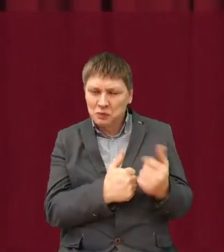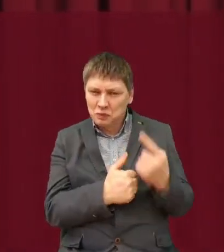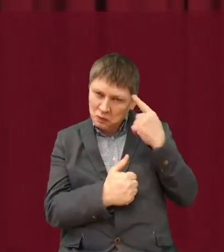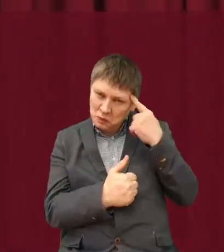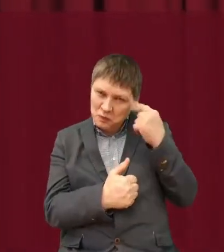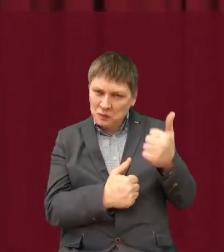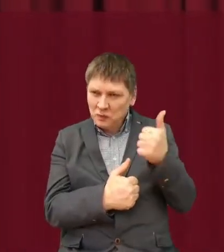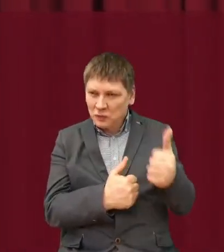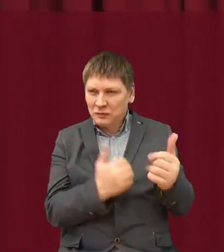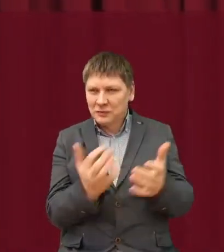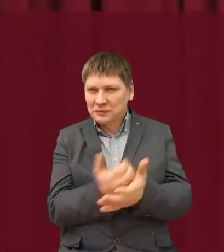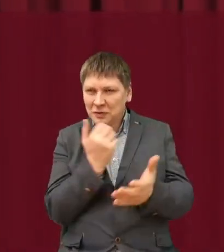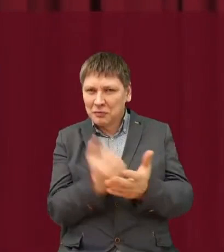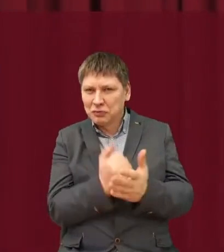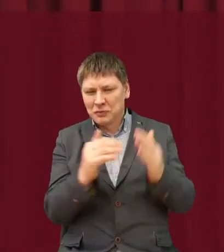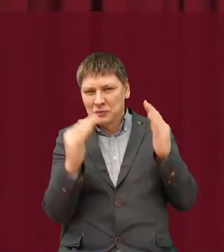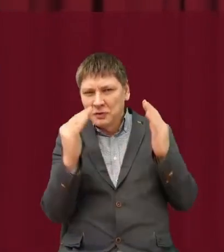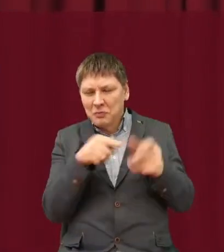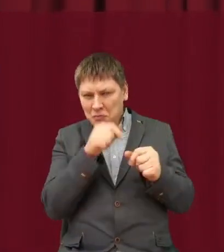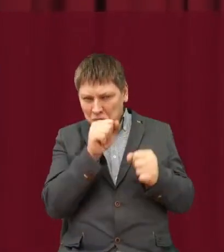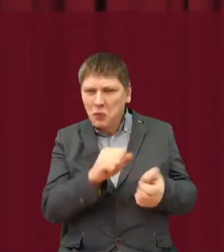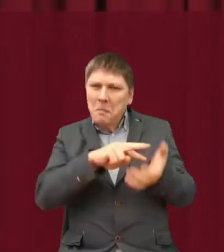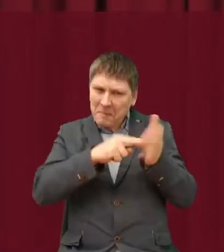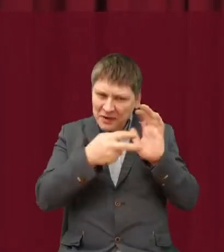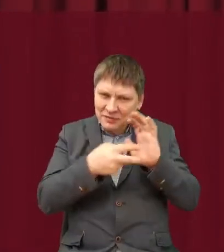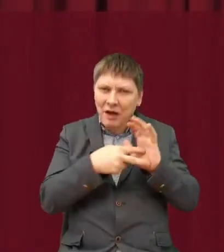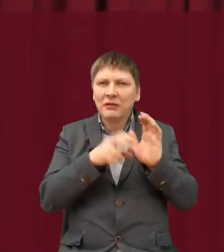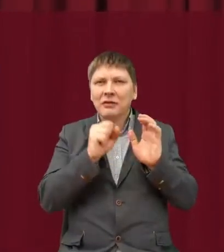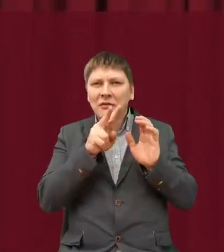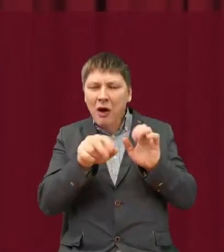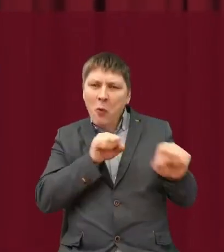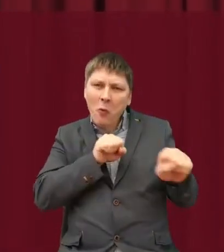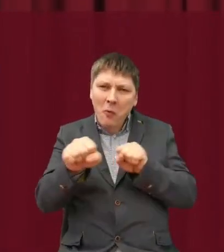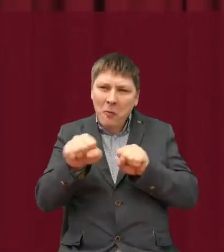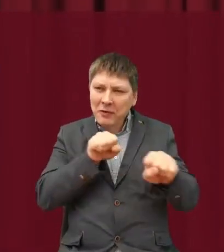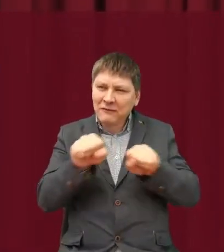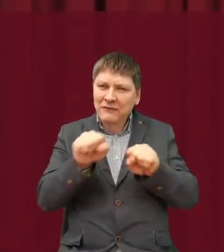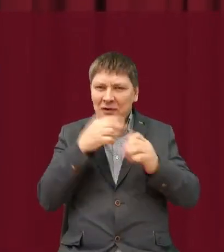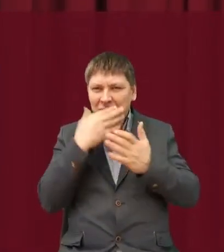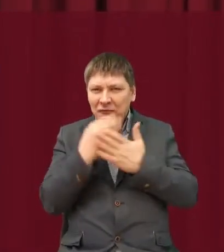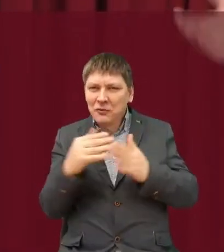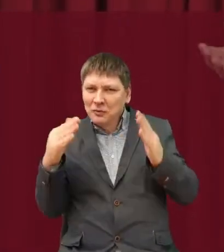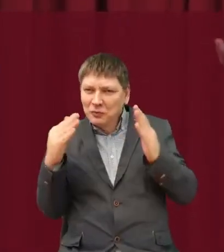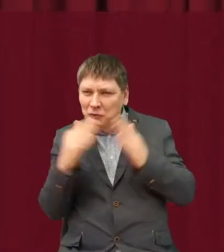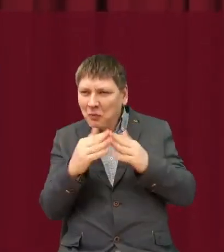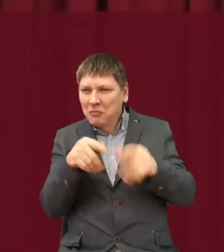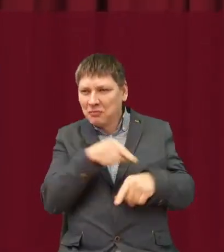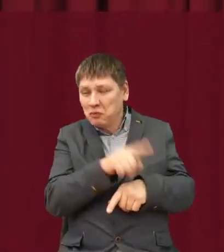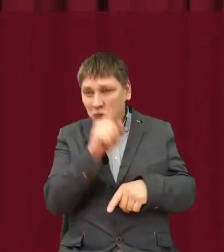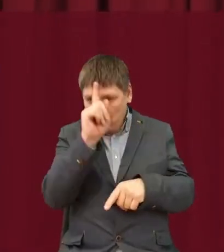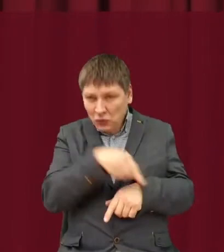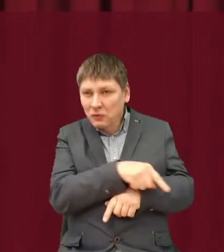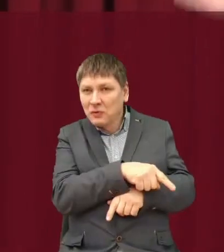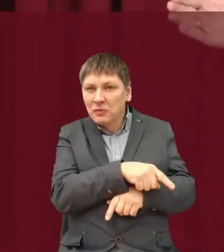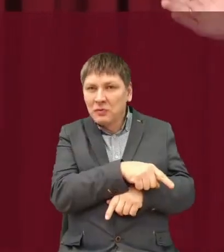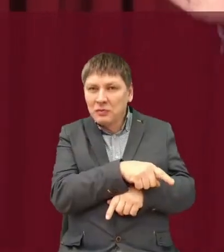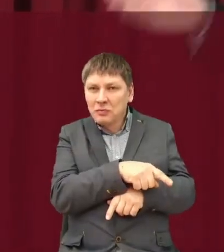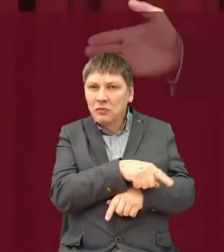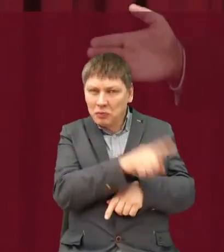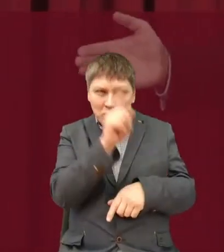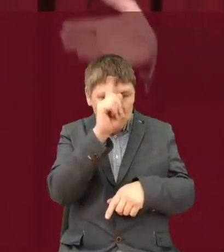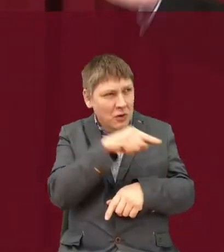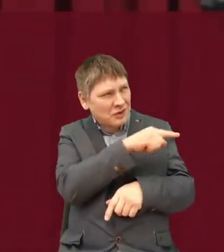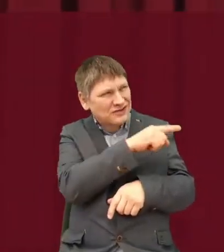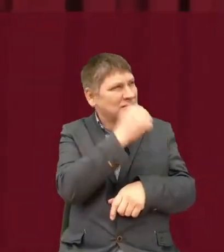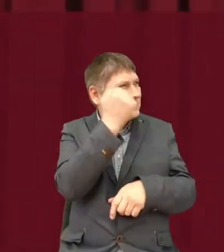какое-то имение он может планировать как распоряжаться своим именем он знает Когда нужно сломать